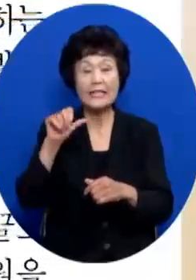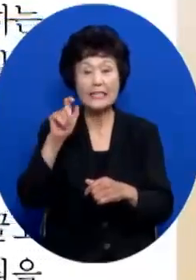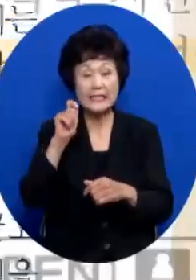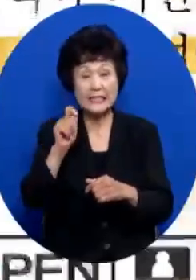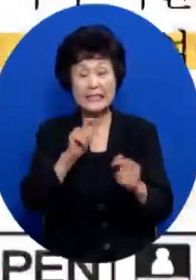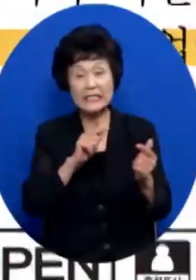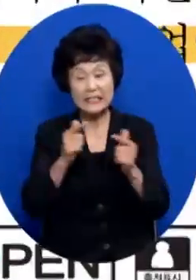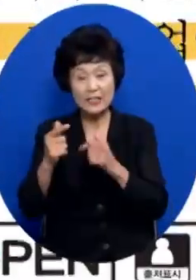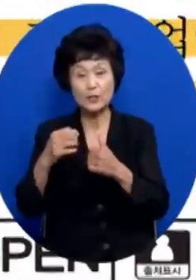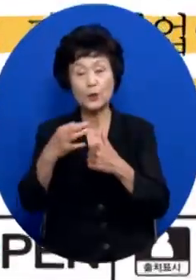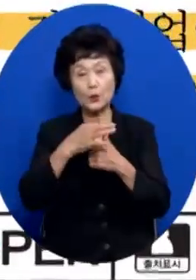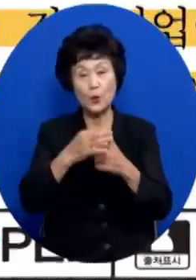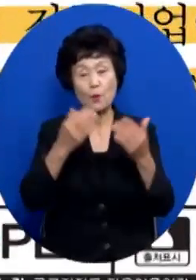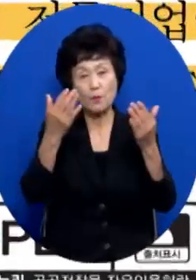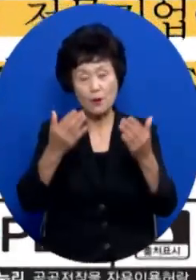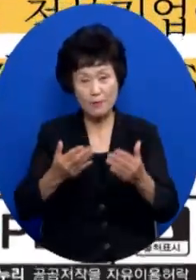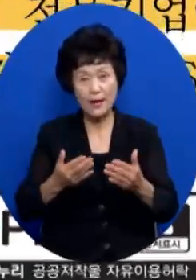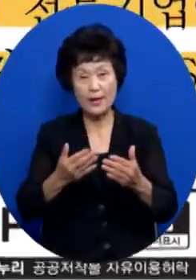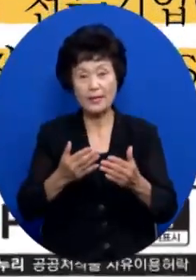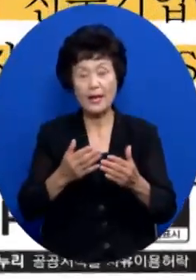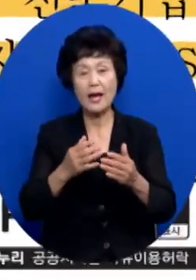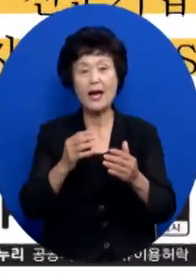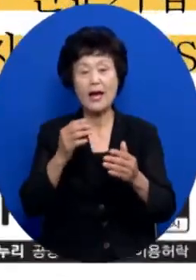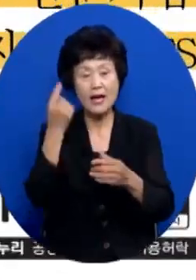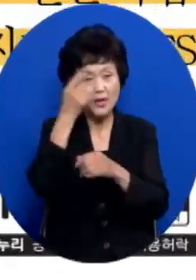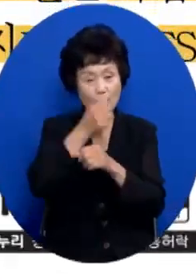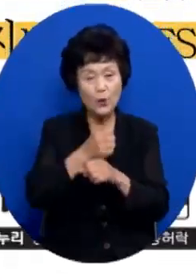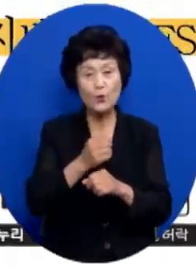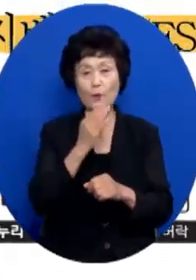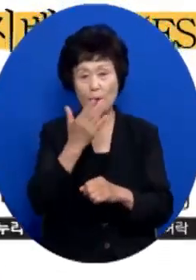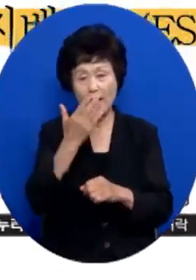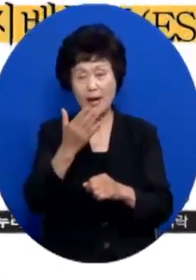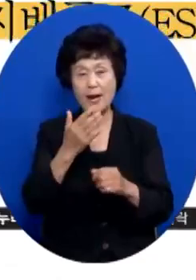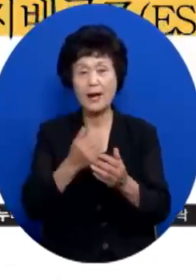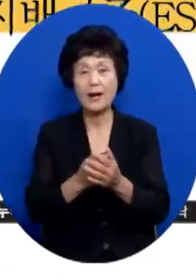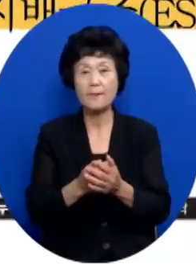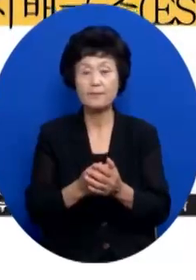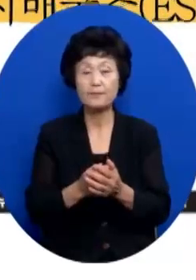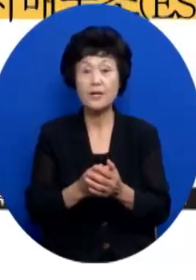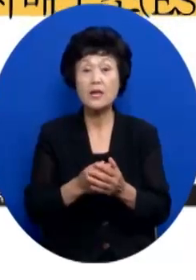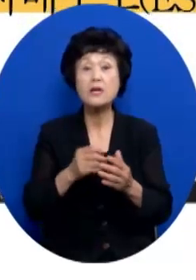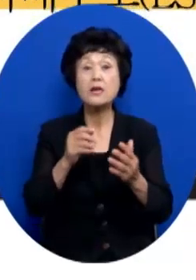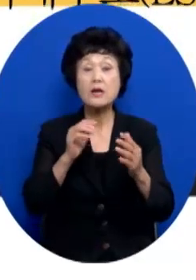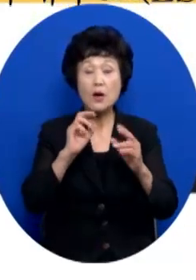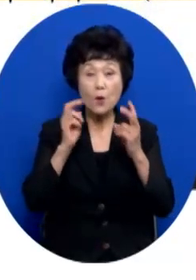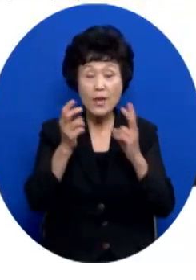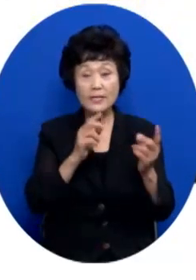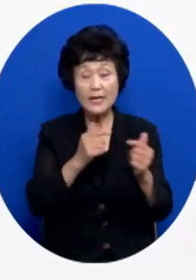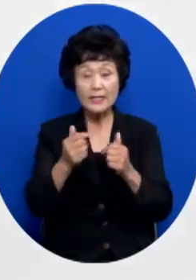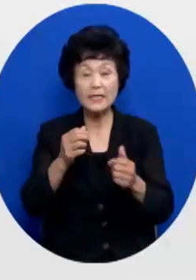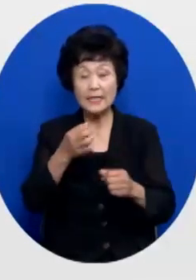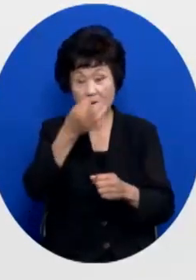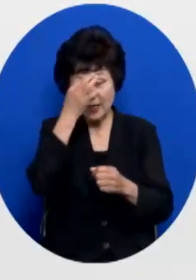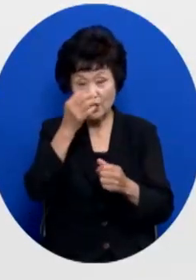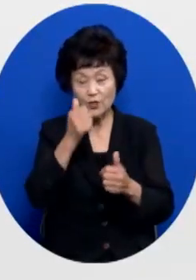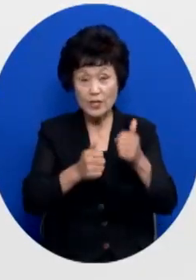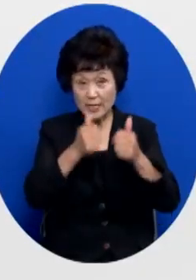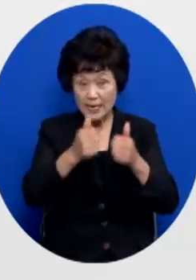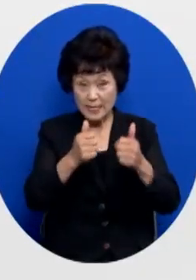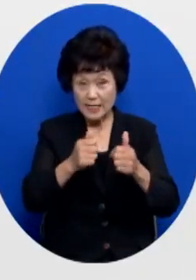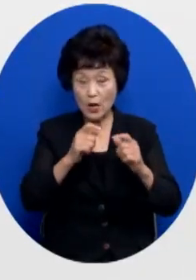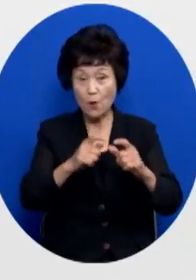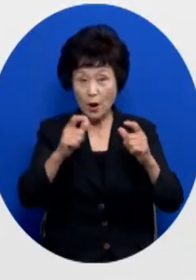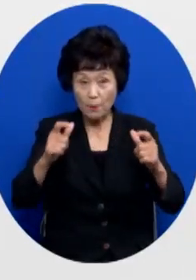국제 경쟁력을 강화해 나갈 수 있습니다. 산업통상자원부는 월드클래스 기업들의 기술 경쟁력 확보와